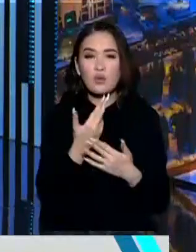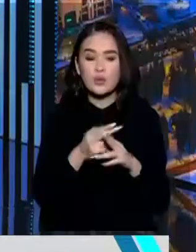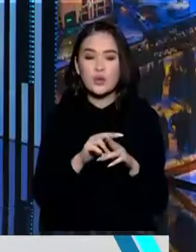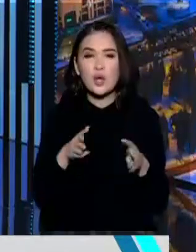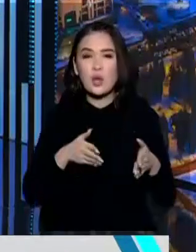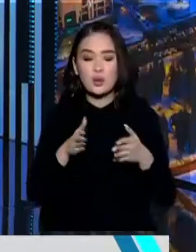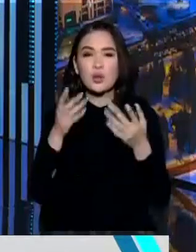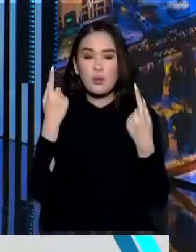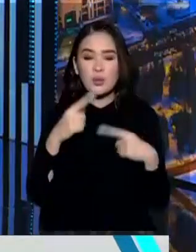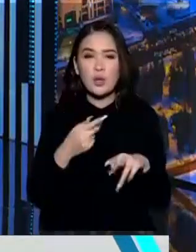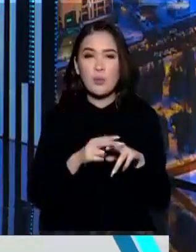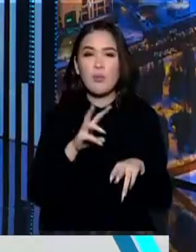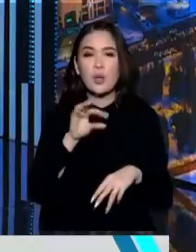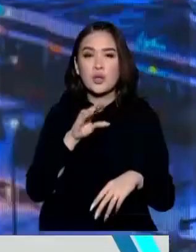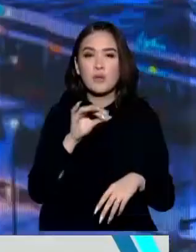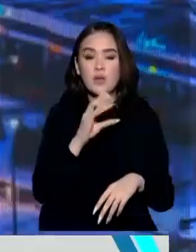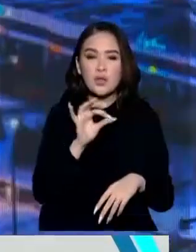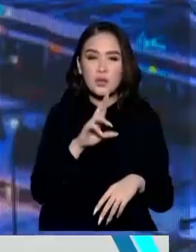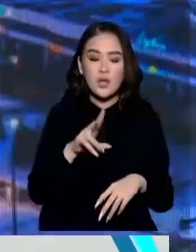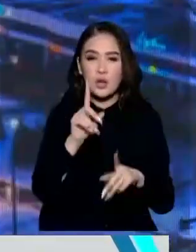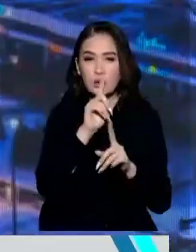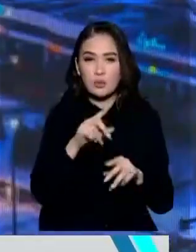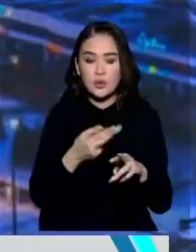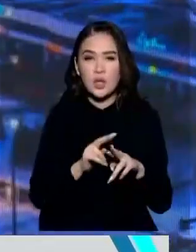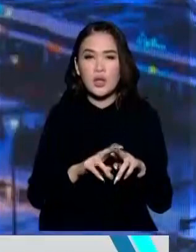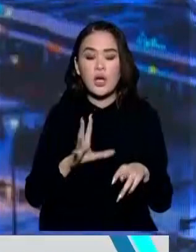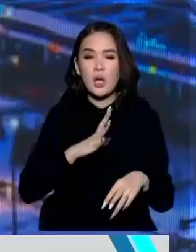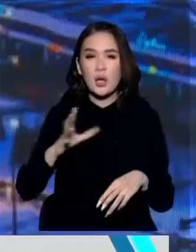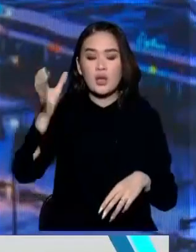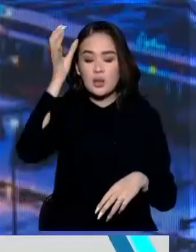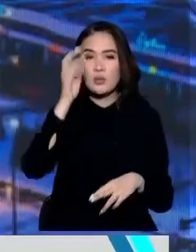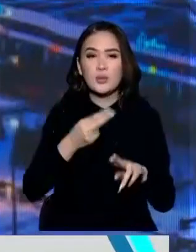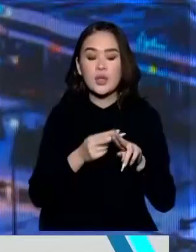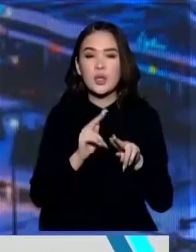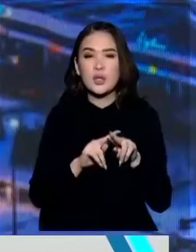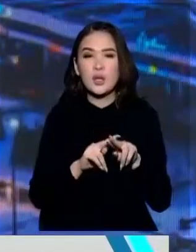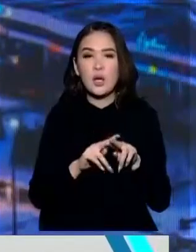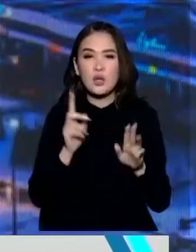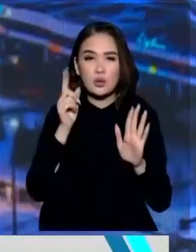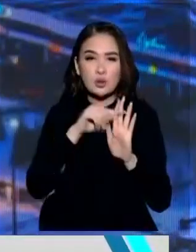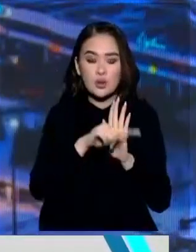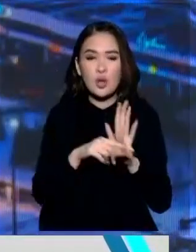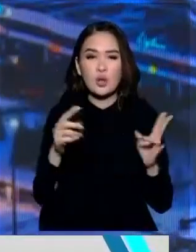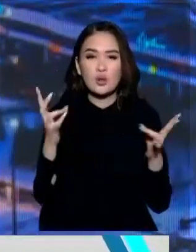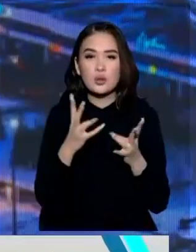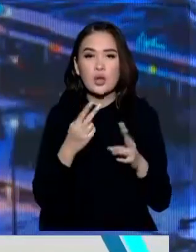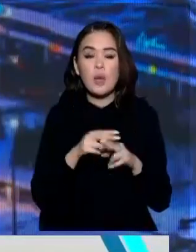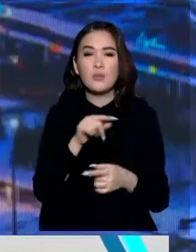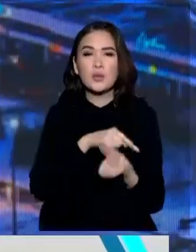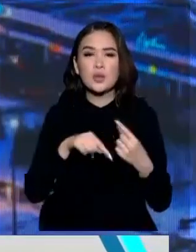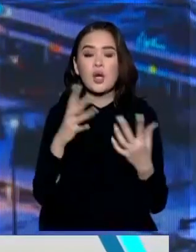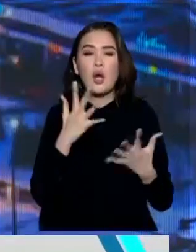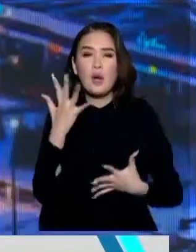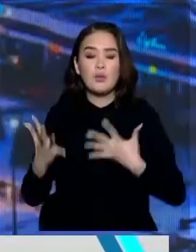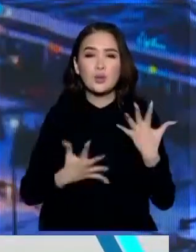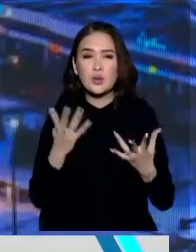бұрмаса, оның мотивациясы болмаса ғылымен айналысуға, ғылыми жетістіктеріміз, бұлай қарасаңыз, тұтынушысыз қалады. Ол бизнестің мотивациясы қандай болу